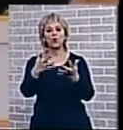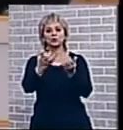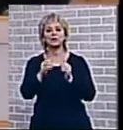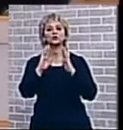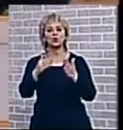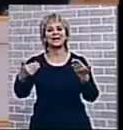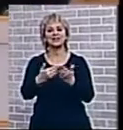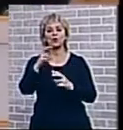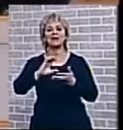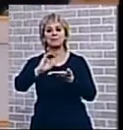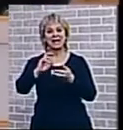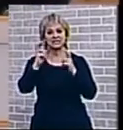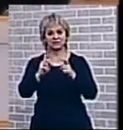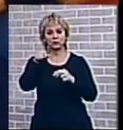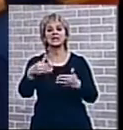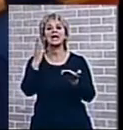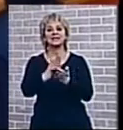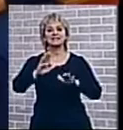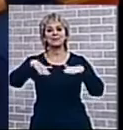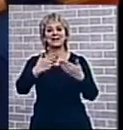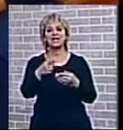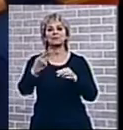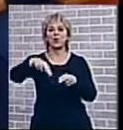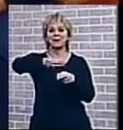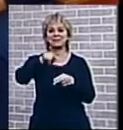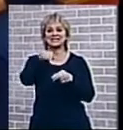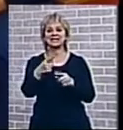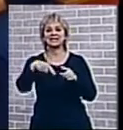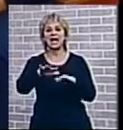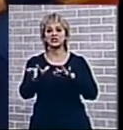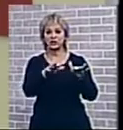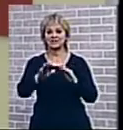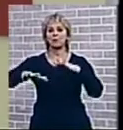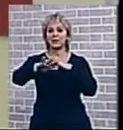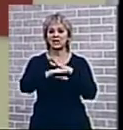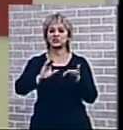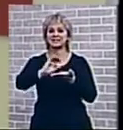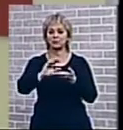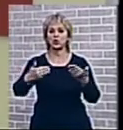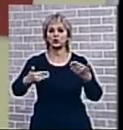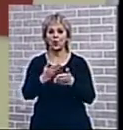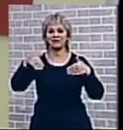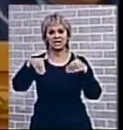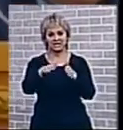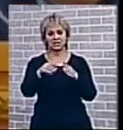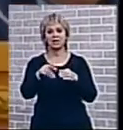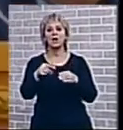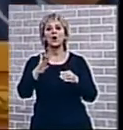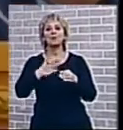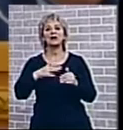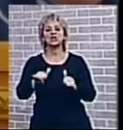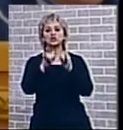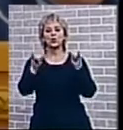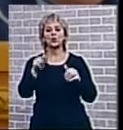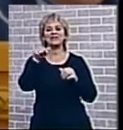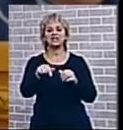получить только новые производства. Но уже есть предложения по компенсациям и для действующих площадок, запускающих новые линии. Мы даже